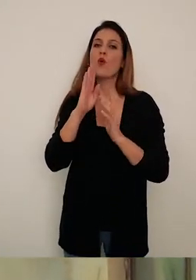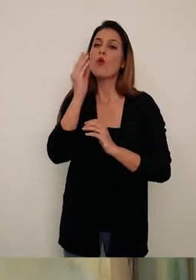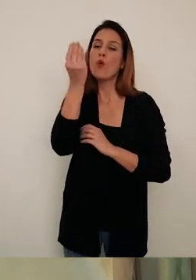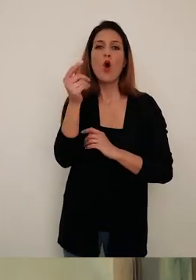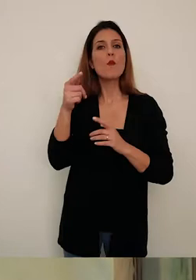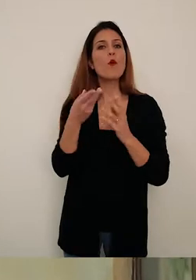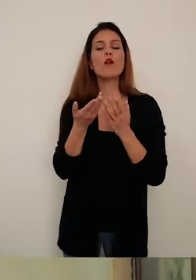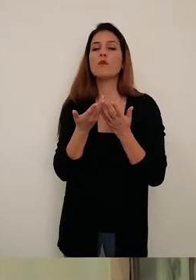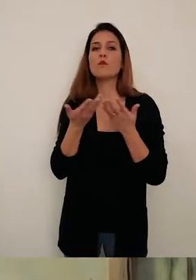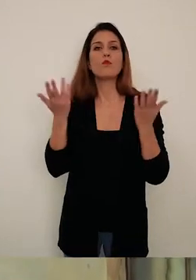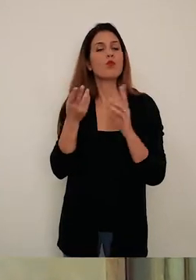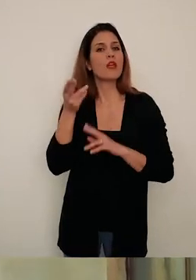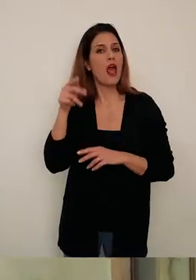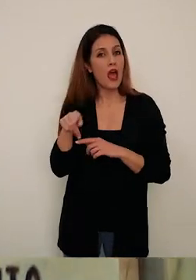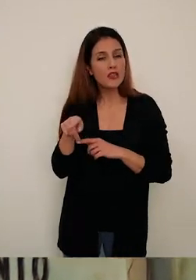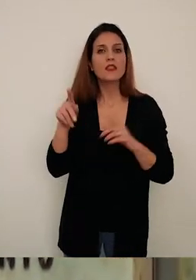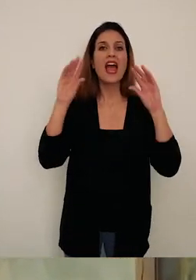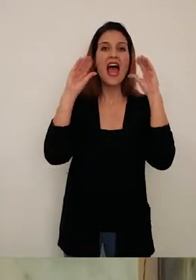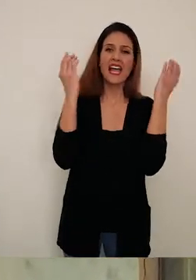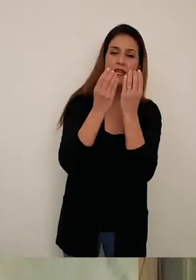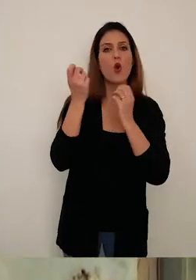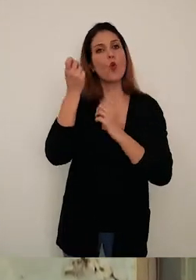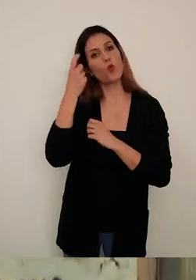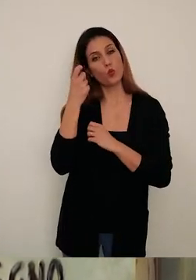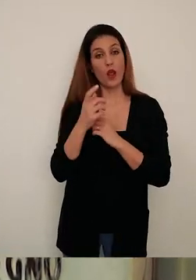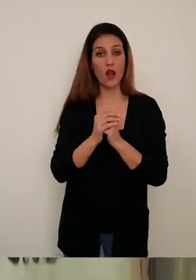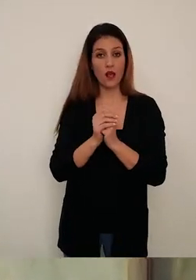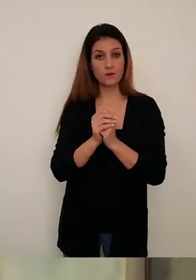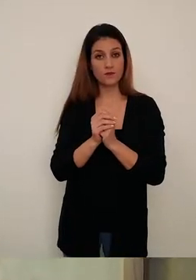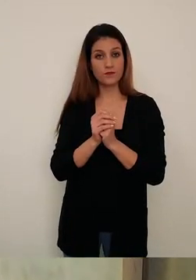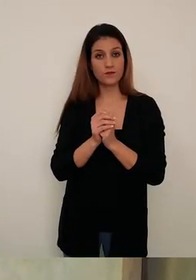di maggiore spessore culturale e accademico.